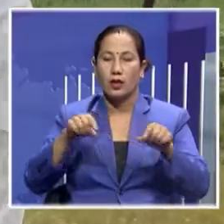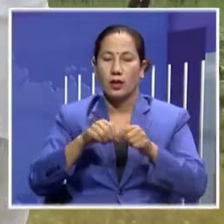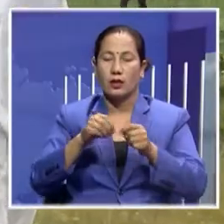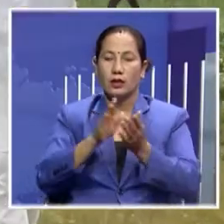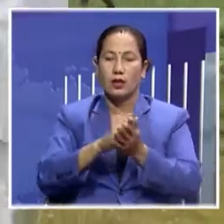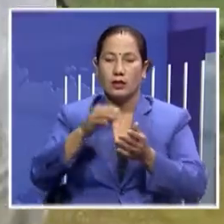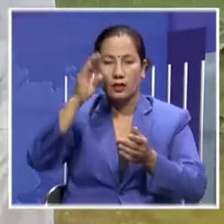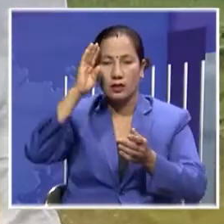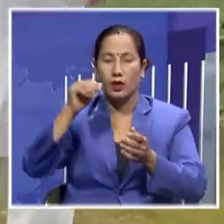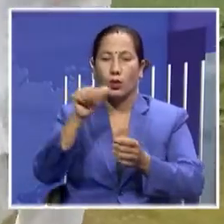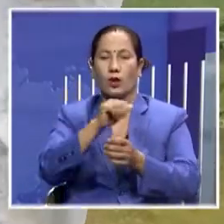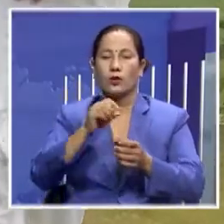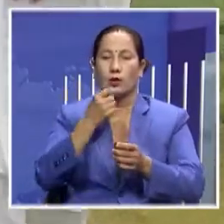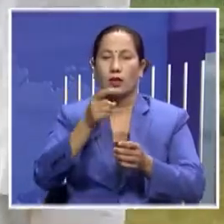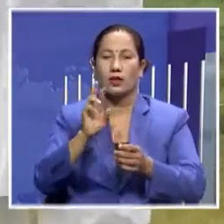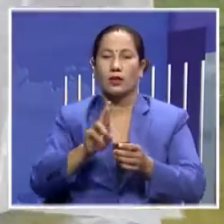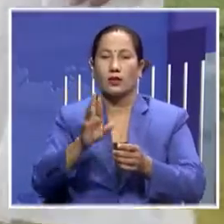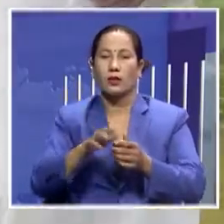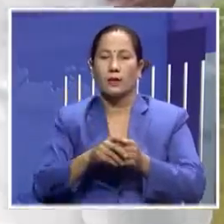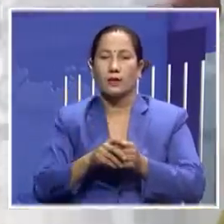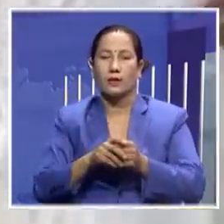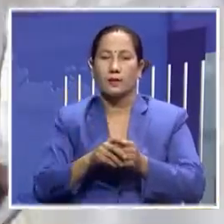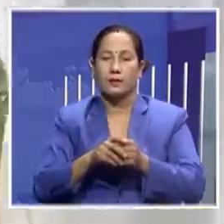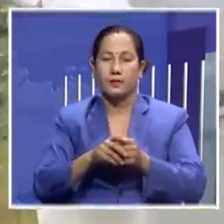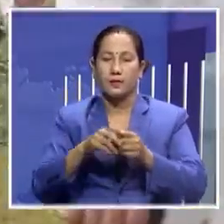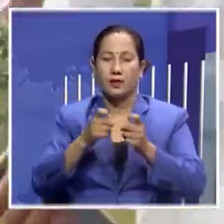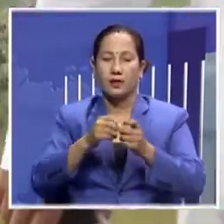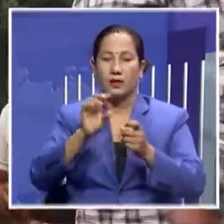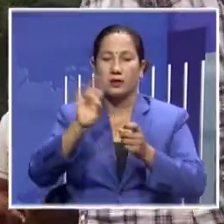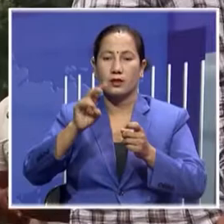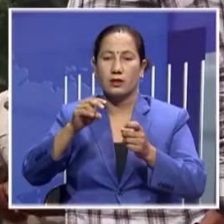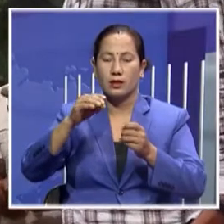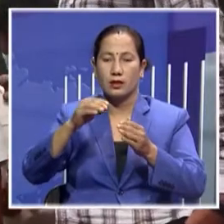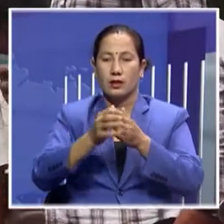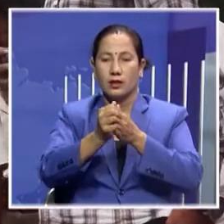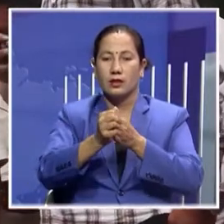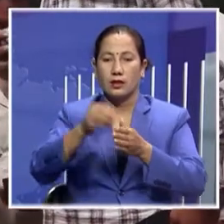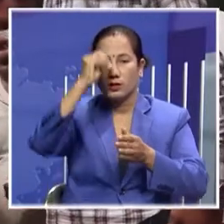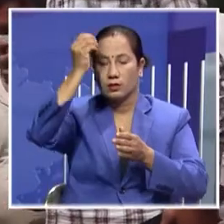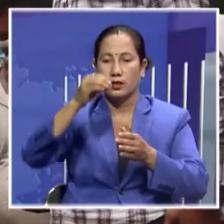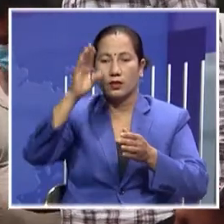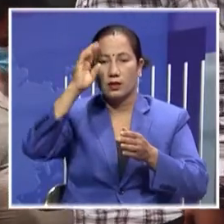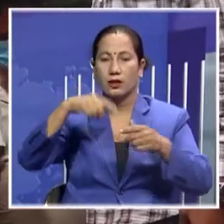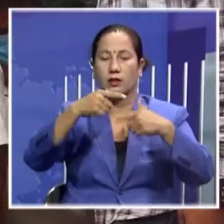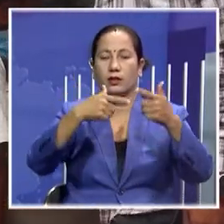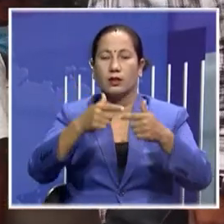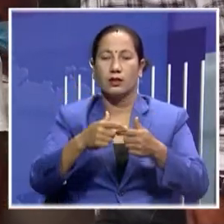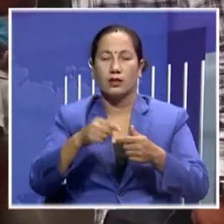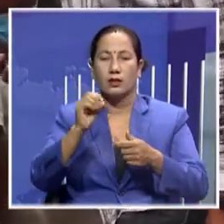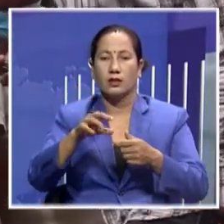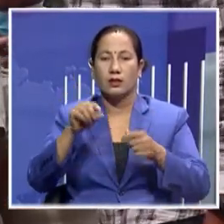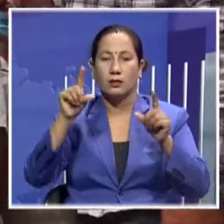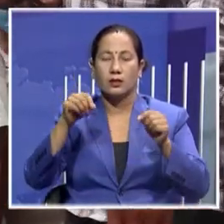प्रष्ट बहुमत हुने उहाँको भनाइरहेको छ। गठबन्धनका शीर्षस्थ नेताहरू समेत सुदूरपश्चिमको सरकारलाई निरन्तरता दिने पक्षमा रहेको